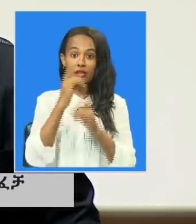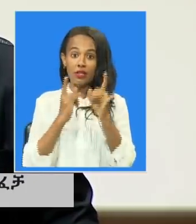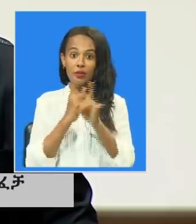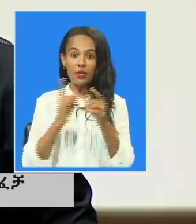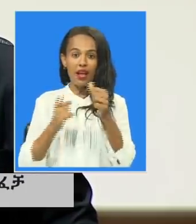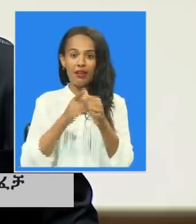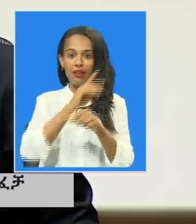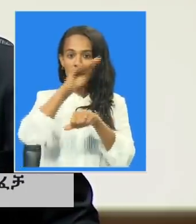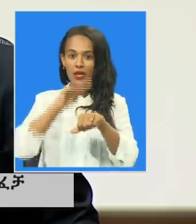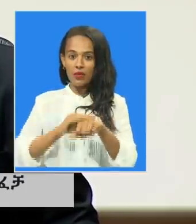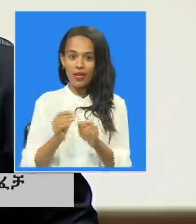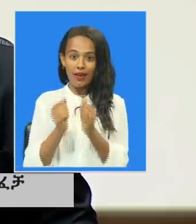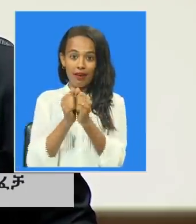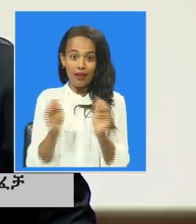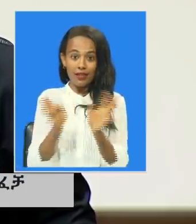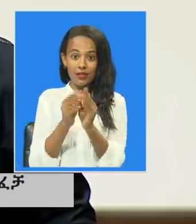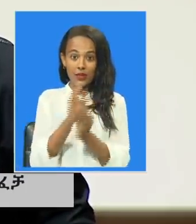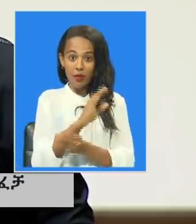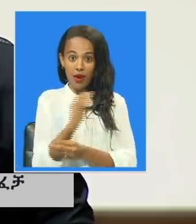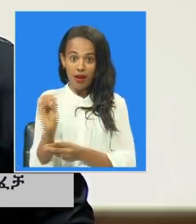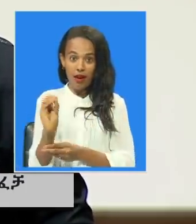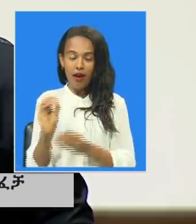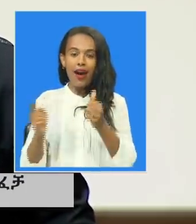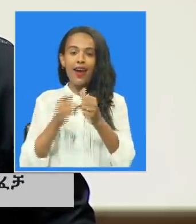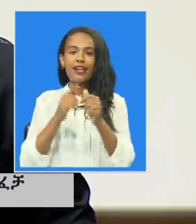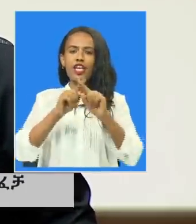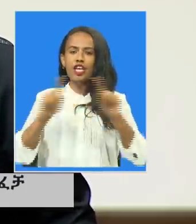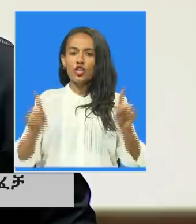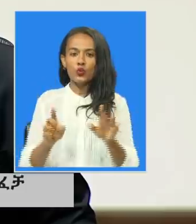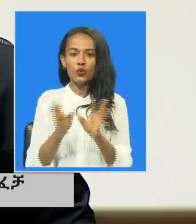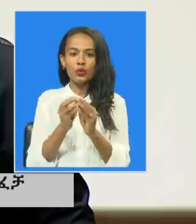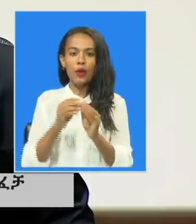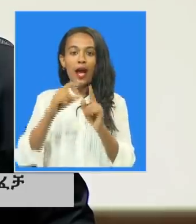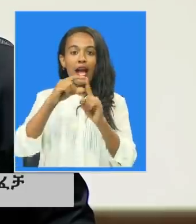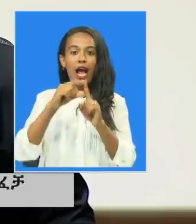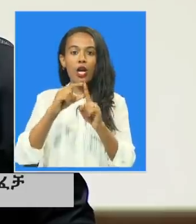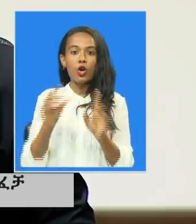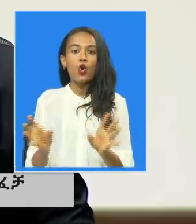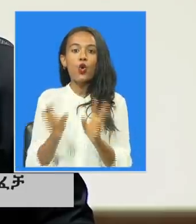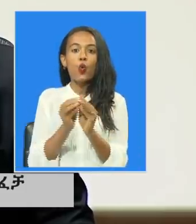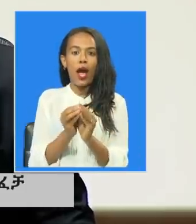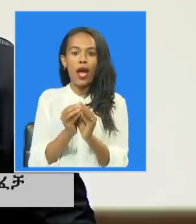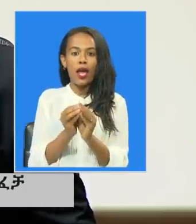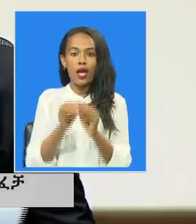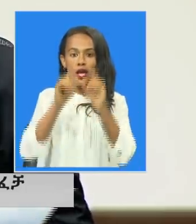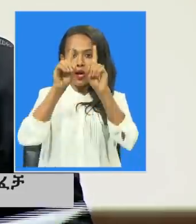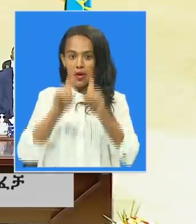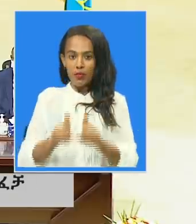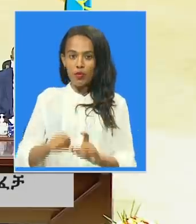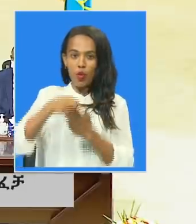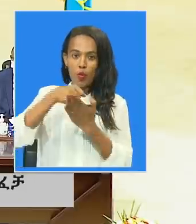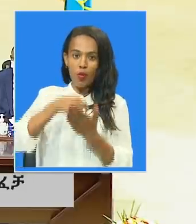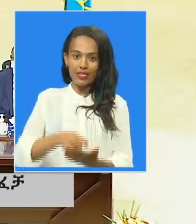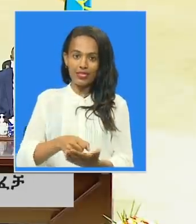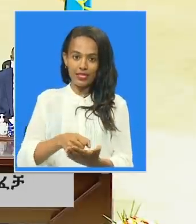አንደኛ መደበኛ የጋራ ስብሰባና አንደኛ ልዩ የጋራ ስብሰባ ቃለ ጉባኤዎች መርምሮ ማጽደቅ ናቸው።